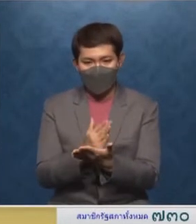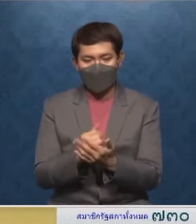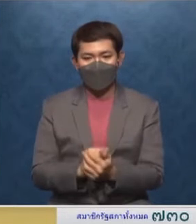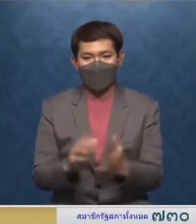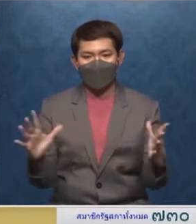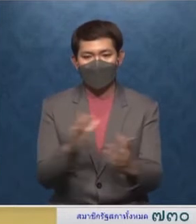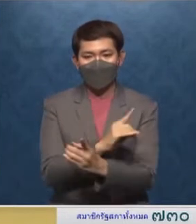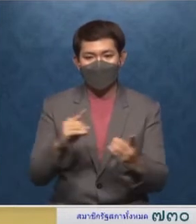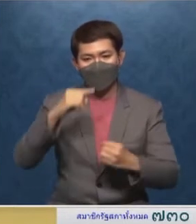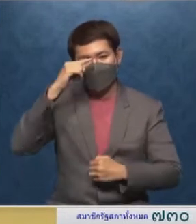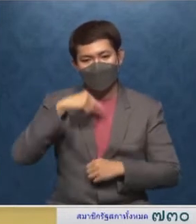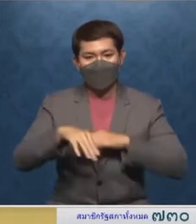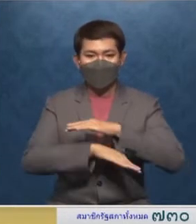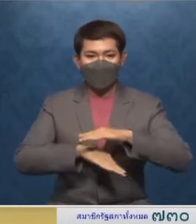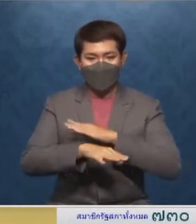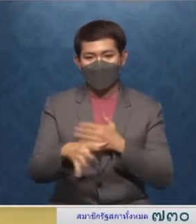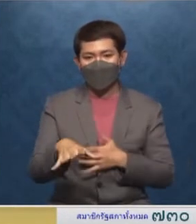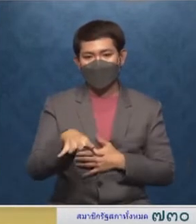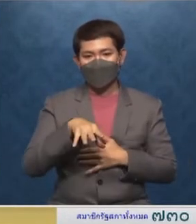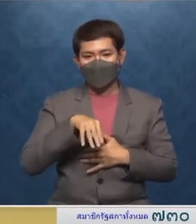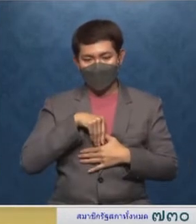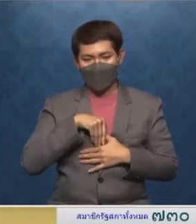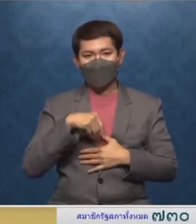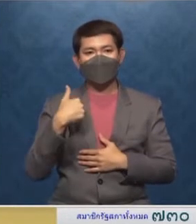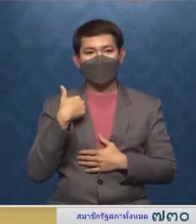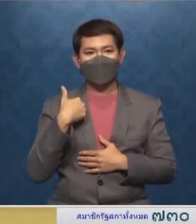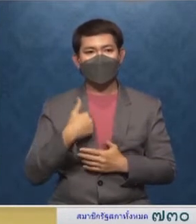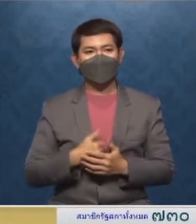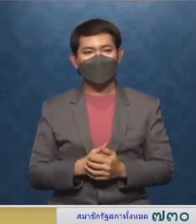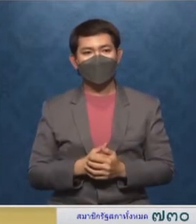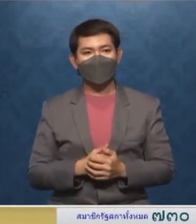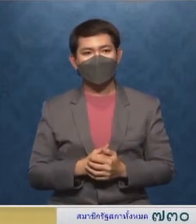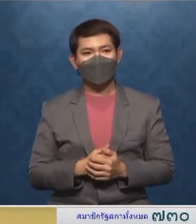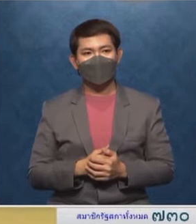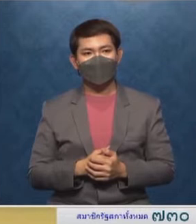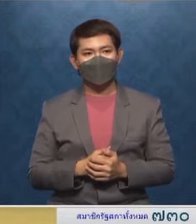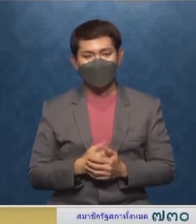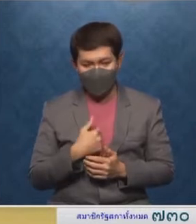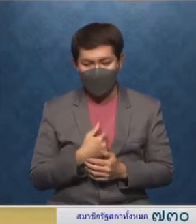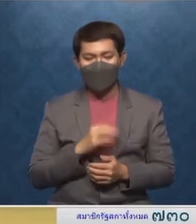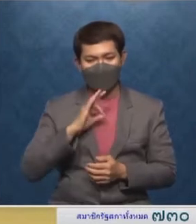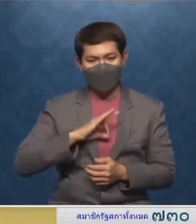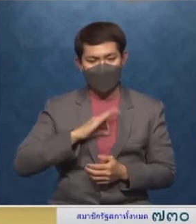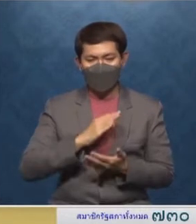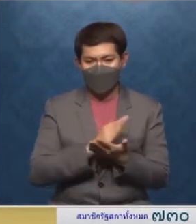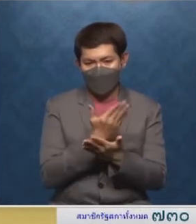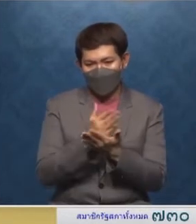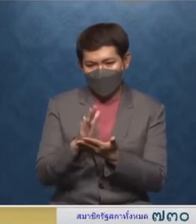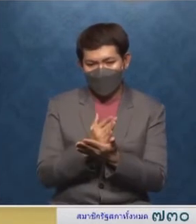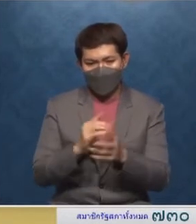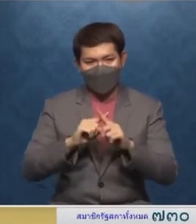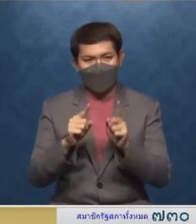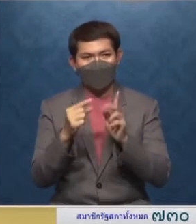ธรรมไทยพื้นฐานนี่3ปีนะครับต้องให้มีสอนให้รู้จักเผื่อแผ่ด้วยนะครับผมไม่ทราบว่าตี